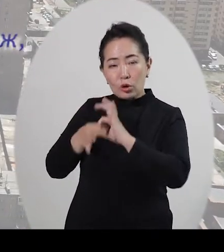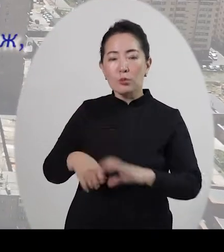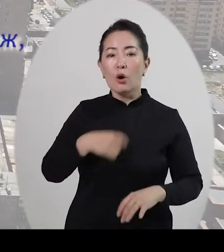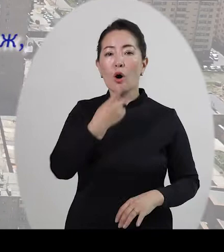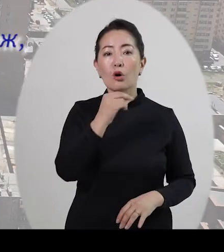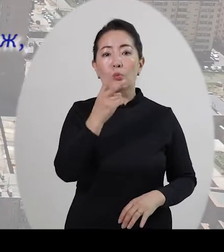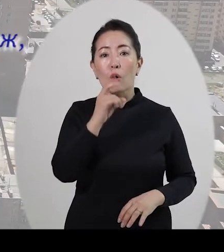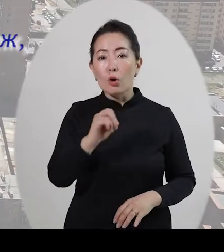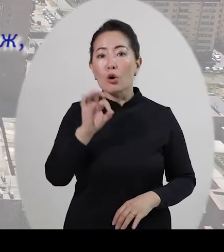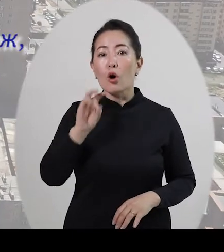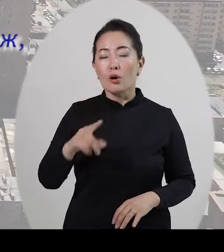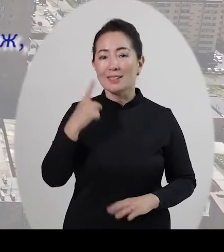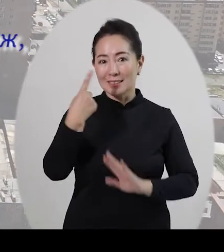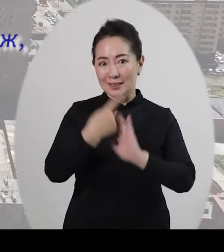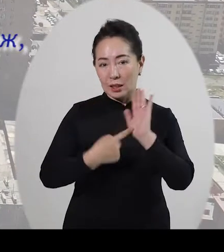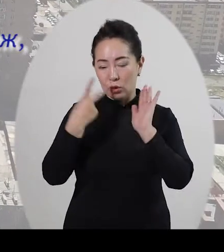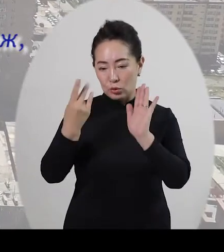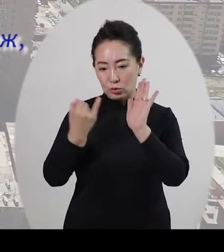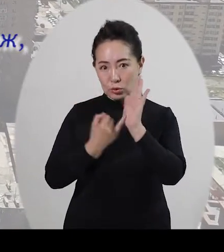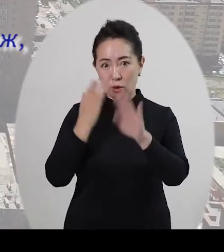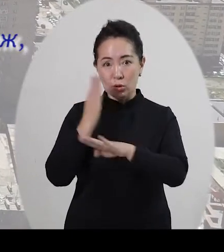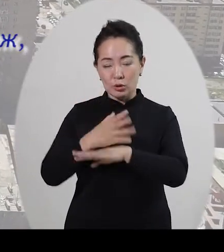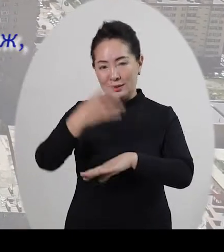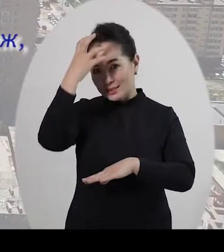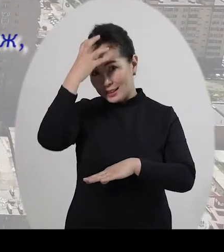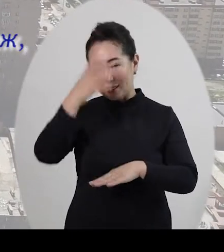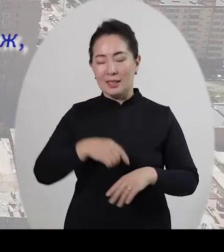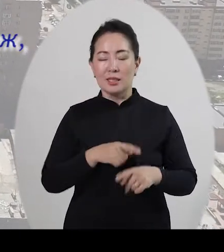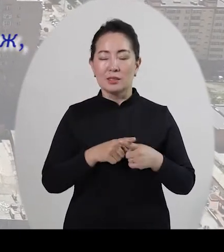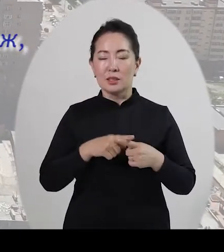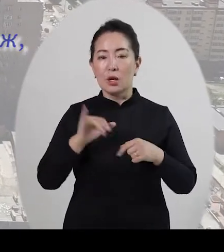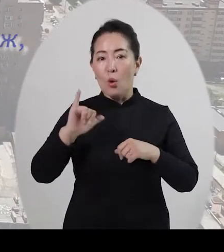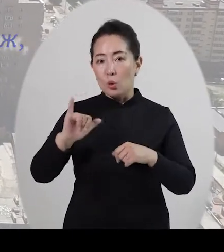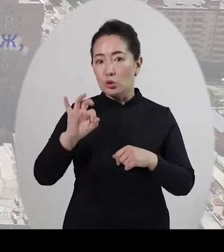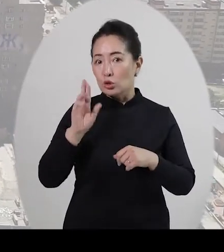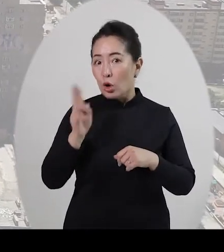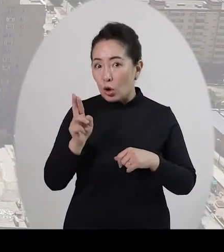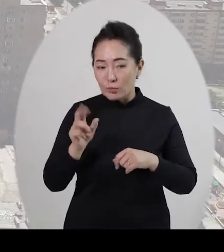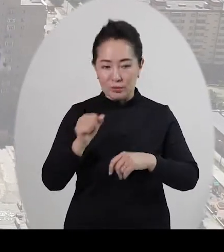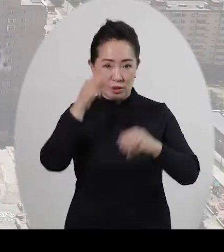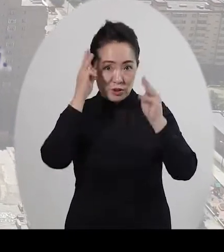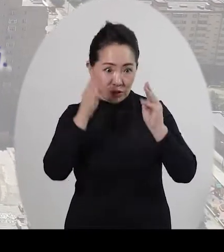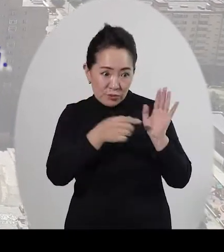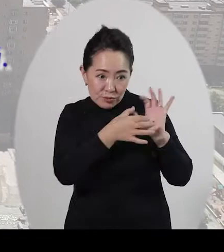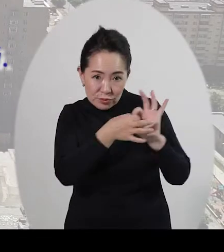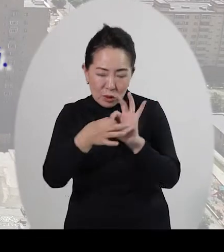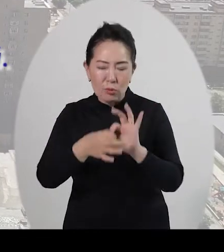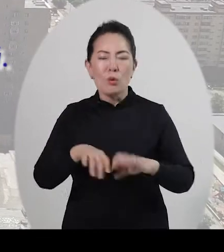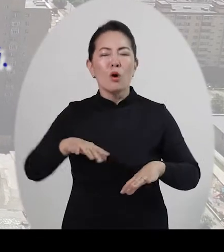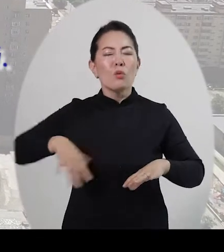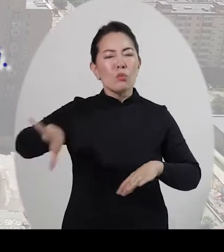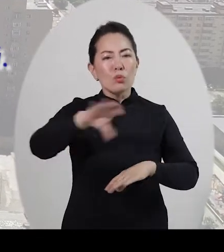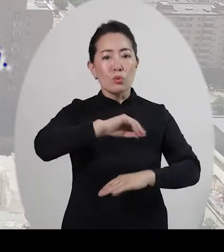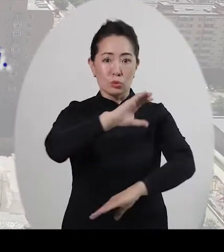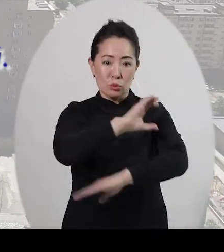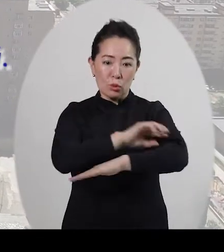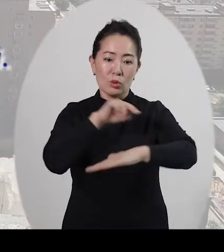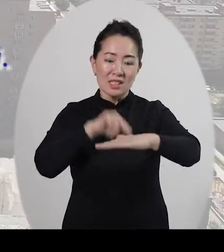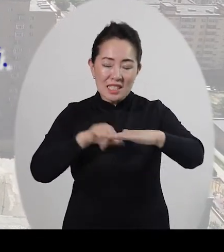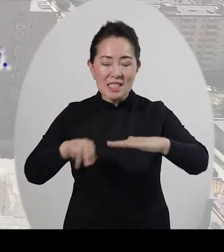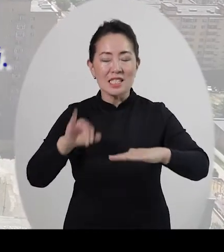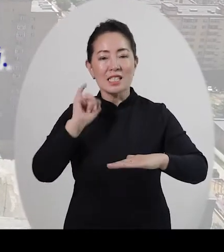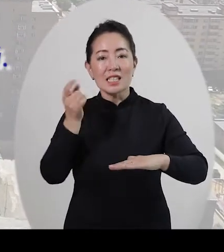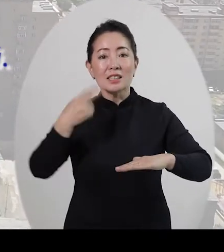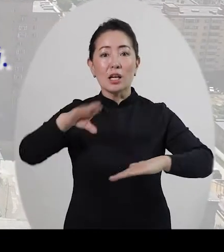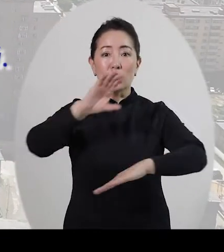2020 оны 1-р сарын 26-ны өдрийн Монгол улсын засгийн газар улсын онцгой комиссийн шийдвэрээр өмчийн бүх хэлбэрийн сургууль, цэцэрлэг, ихтэй